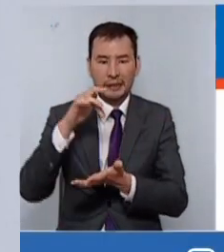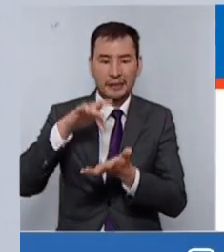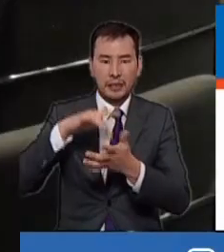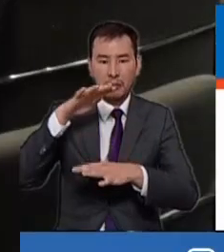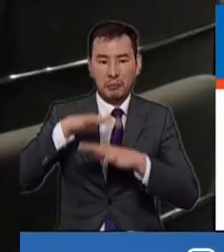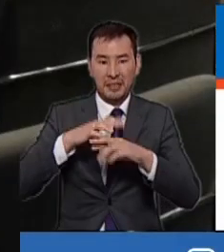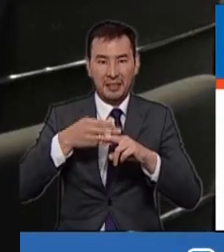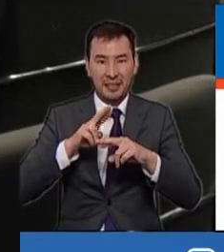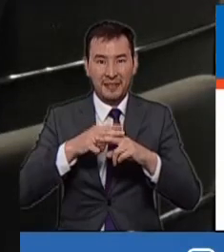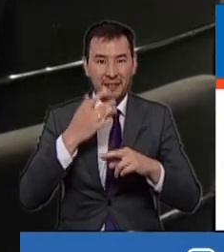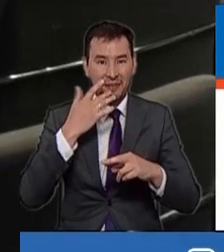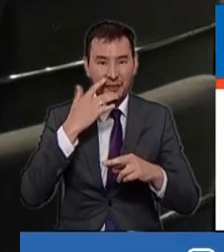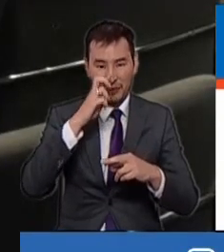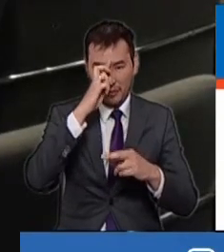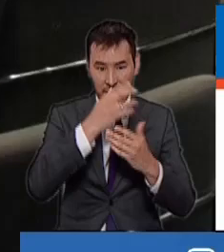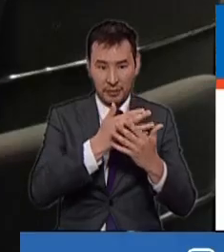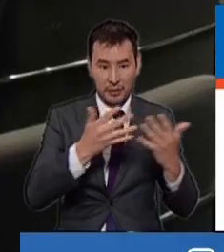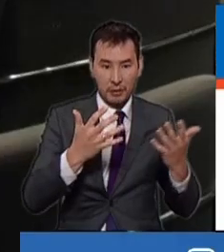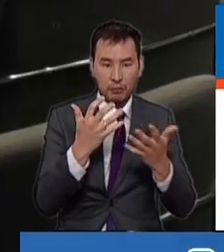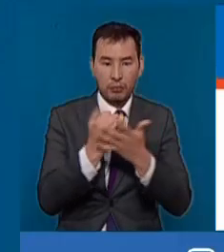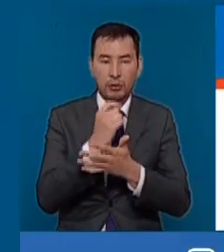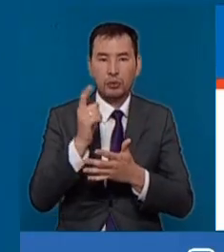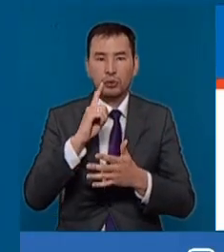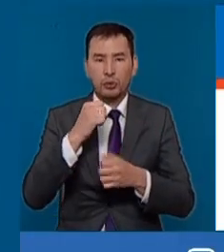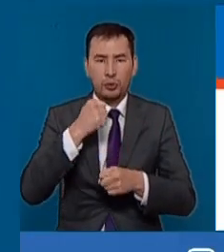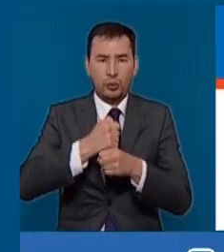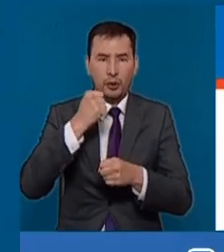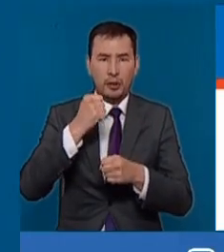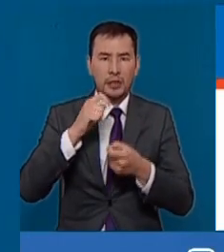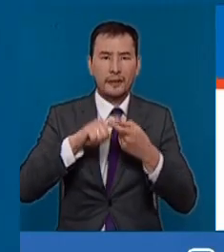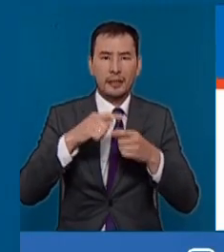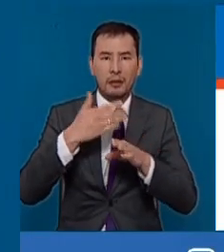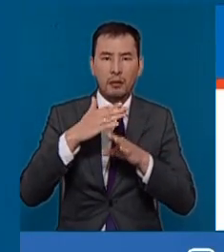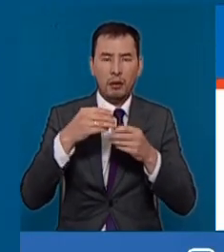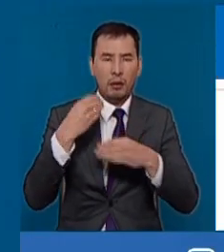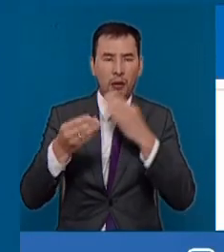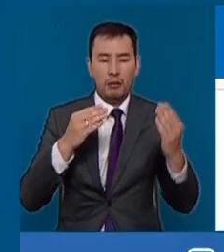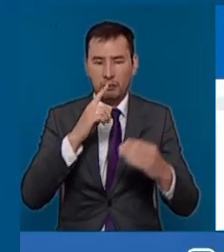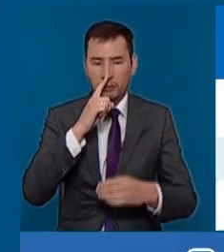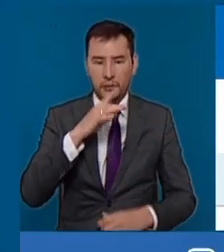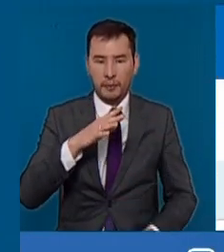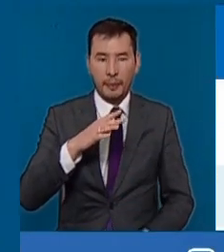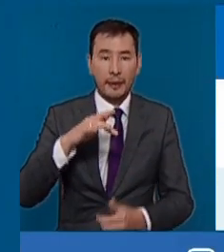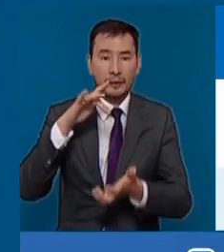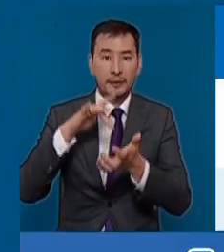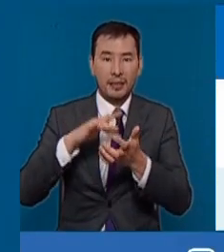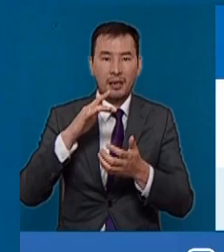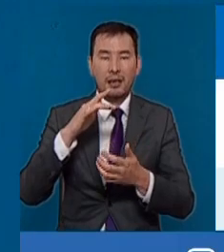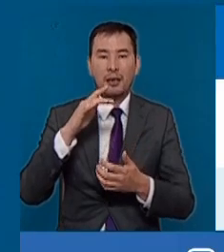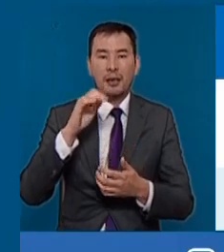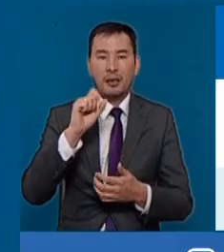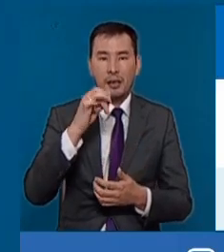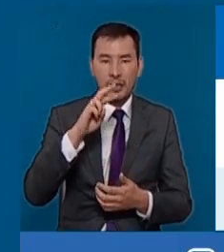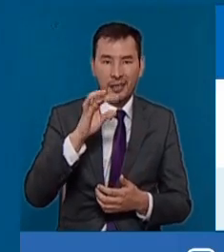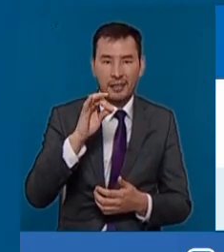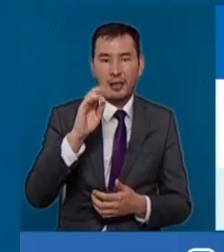этого региона стало ужесточение денежно-кредитной политики. Центральные банки Кавказа и Центральной Азии существенно повысили процентную